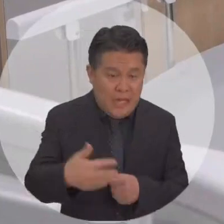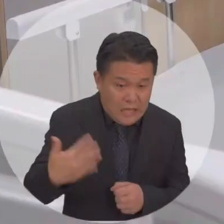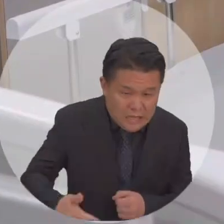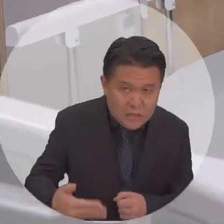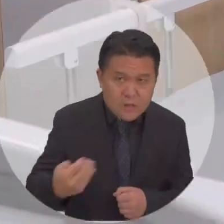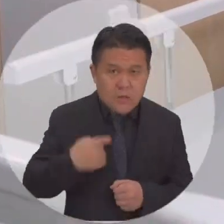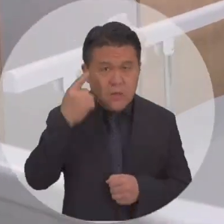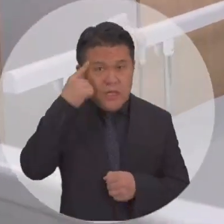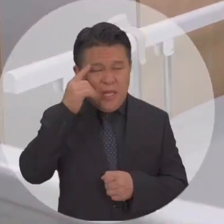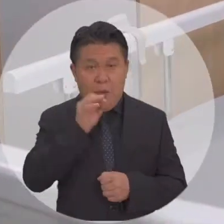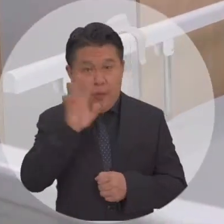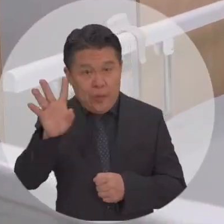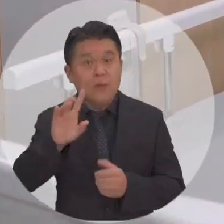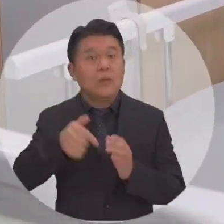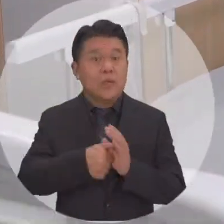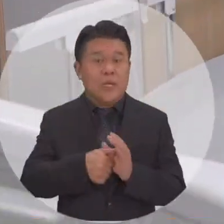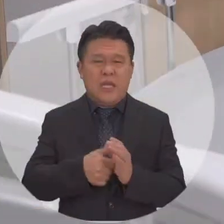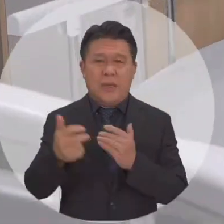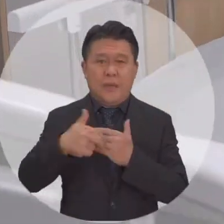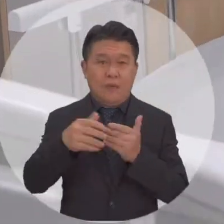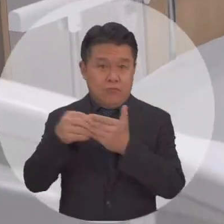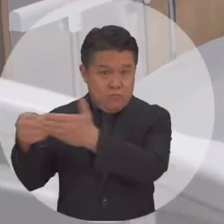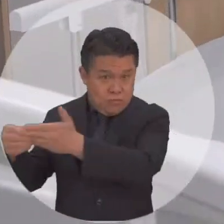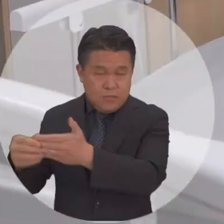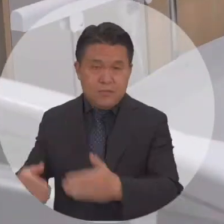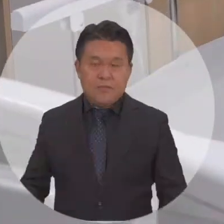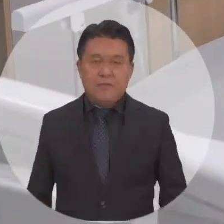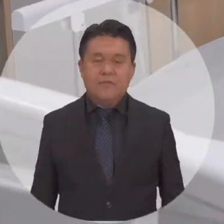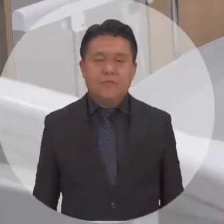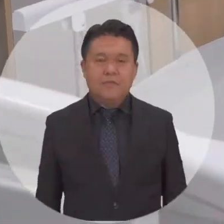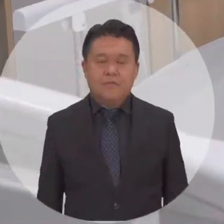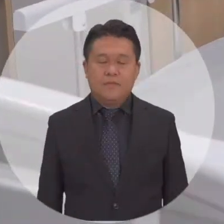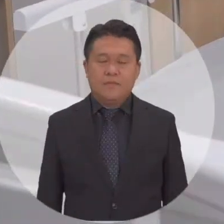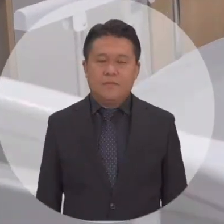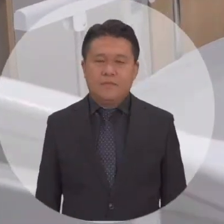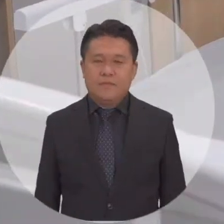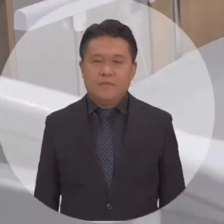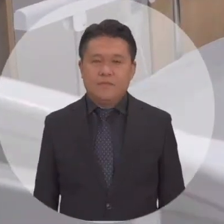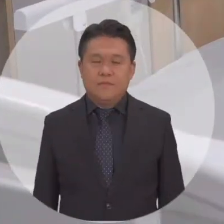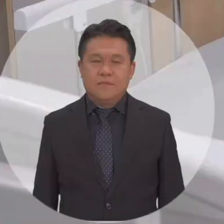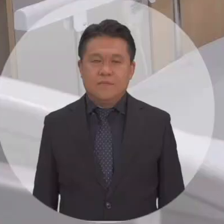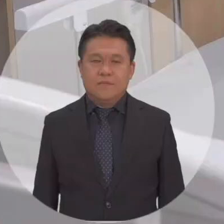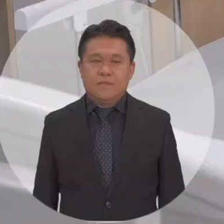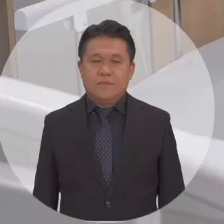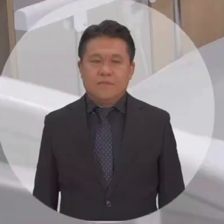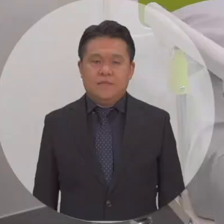이물질이 제거되지 않거나 의식을 잃은 경우 곧바로 병원으로 이송합니다.